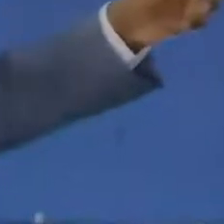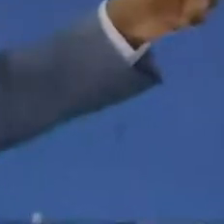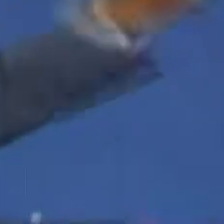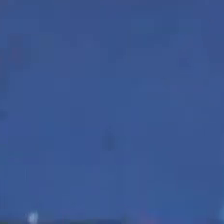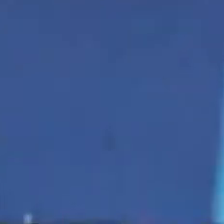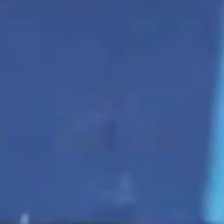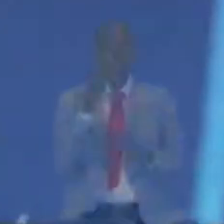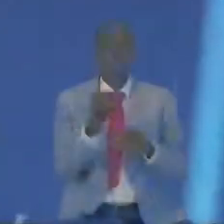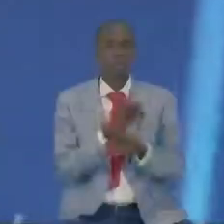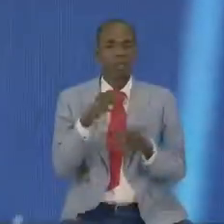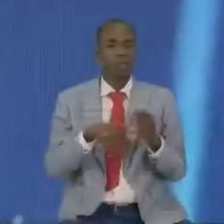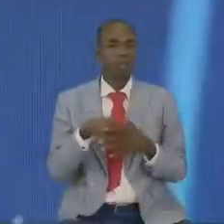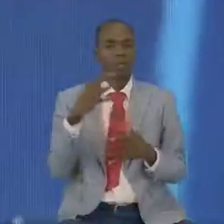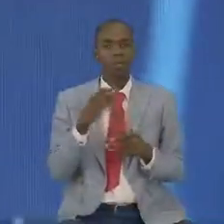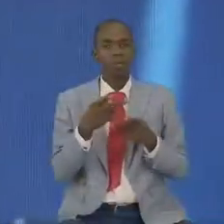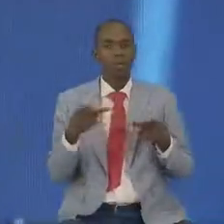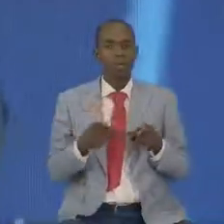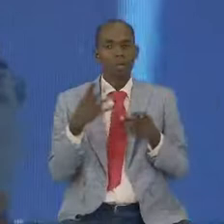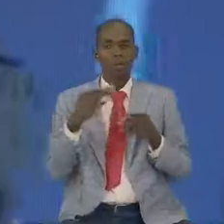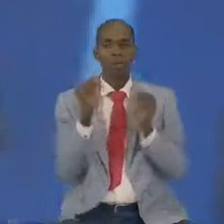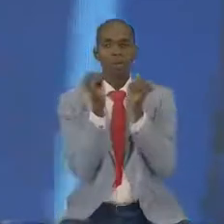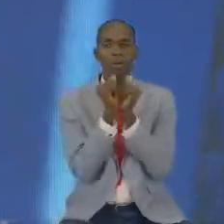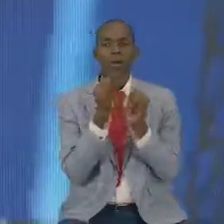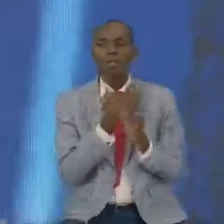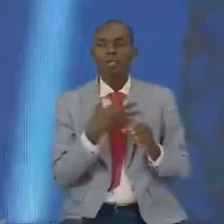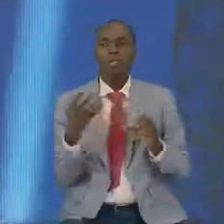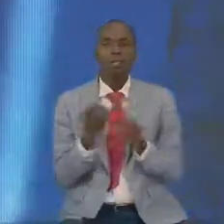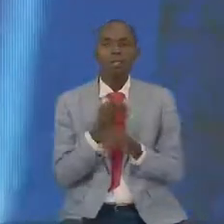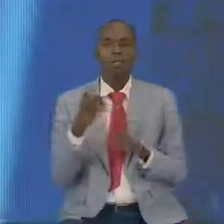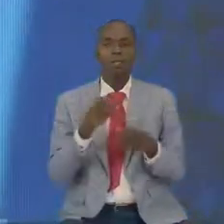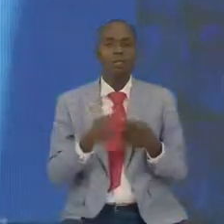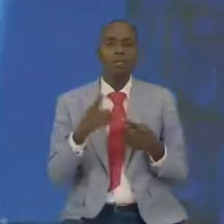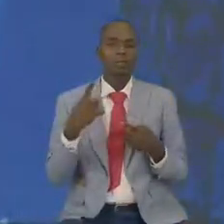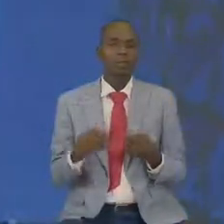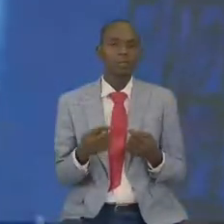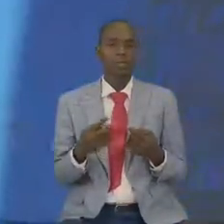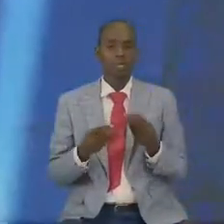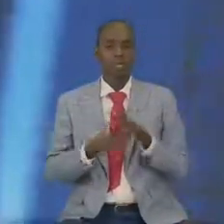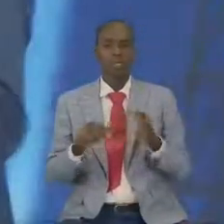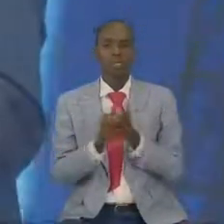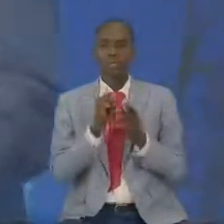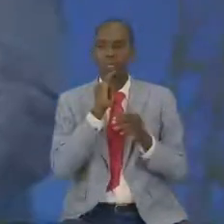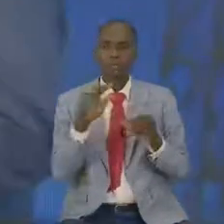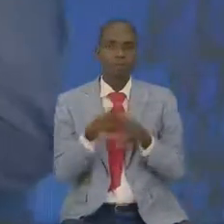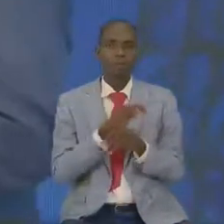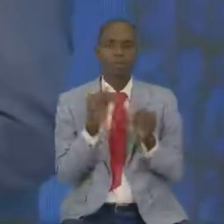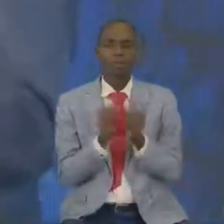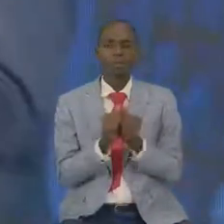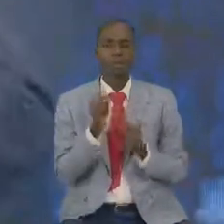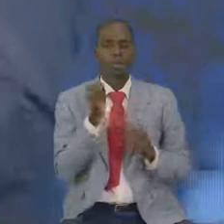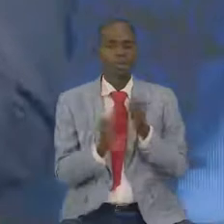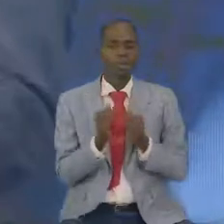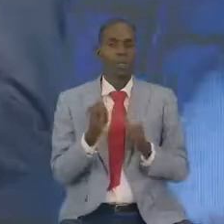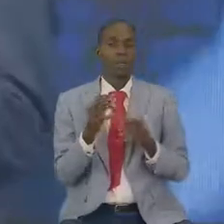là où ils sont dans l'esclavage et je vais les conduire là où coule le lait et le miel, Mara ne va